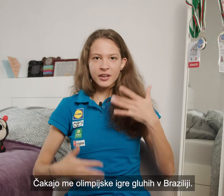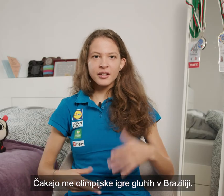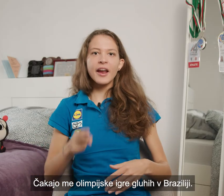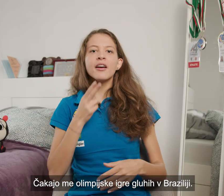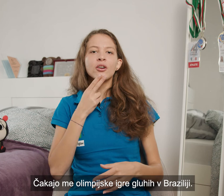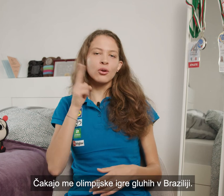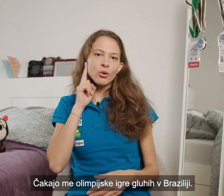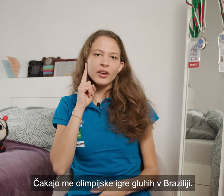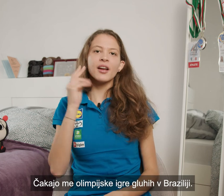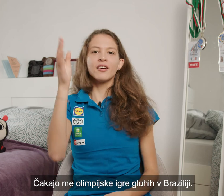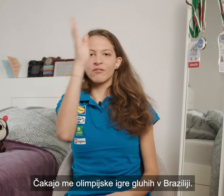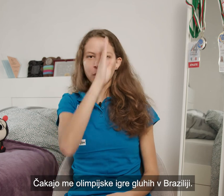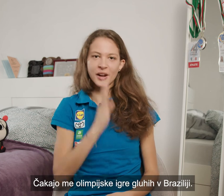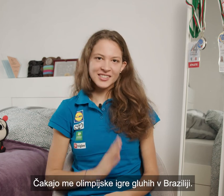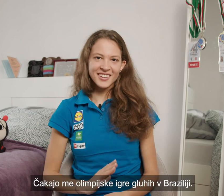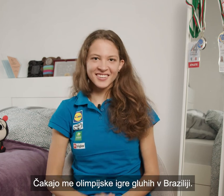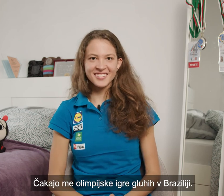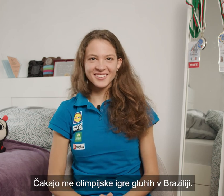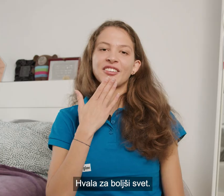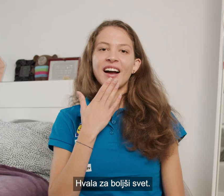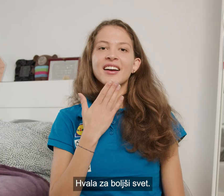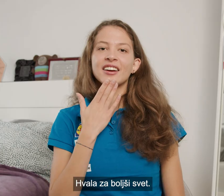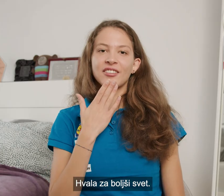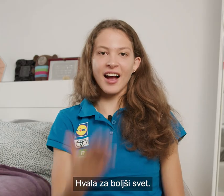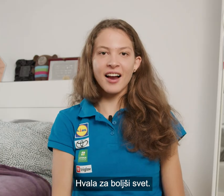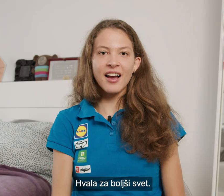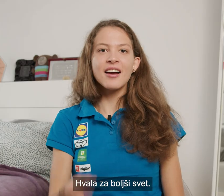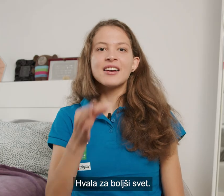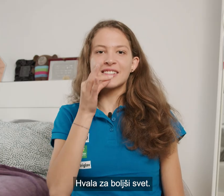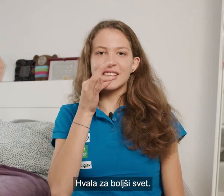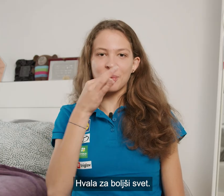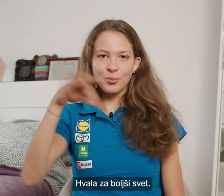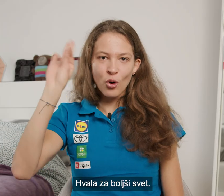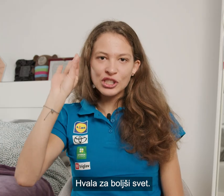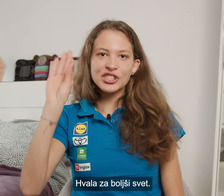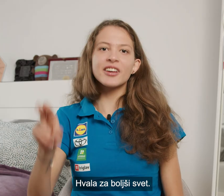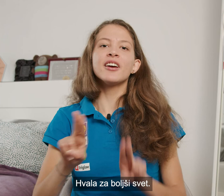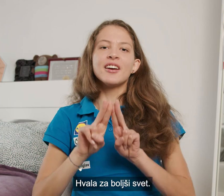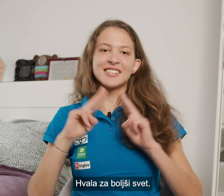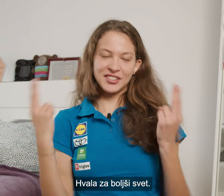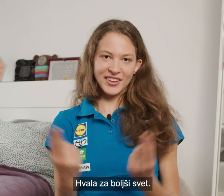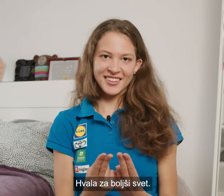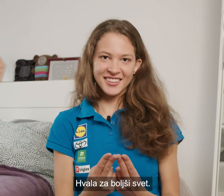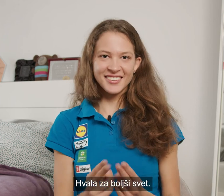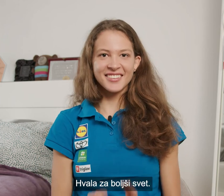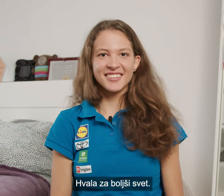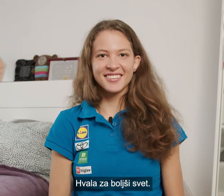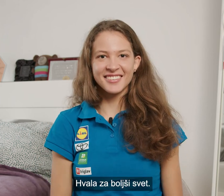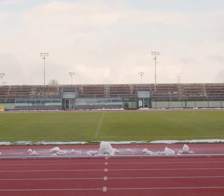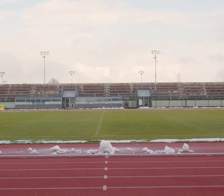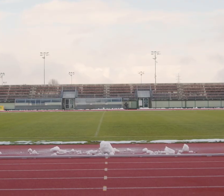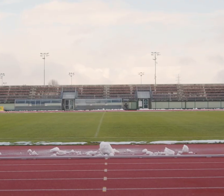olimpijske igre gluhe v Braziliji. Hvala za boljši svet.